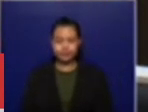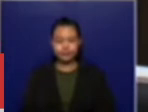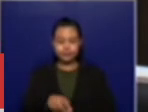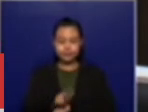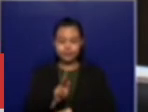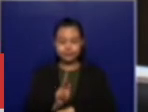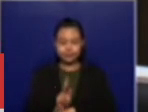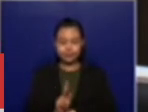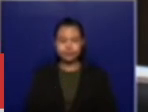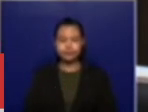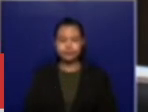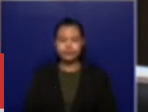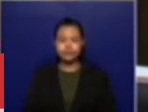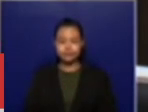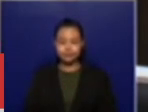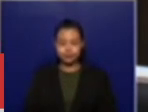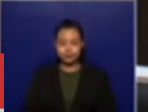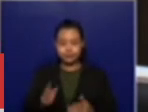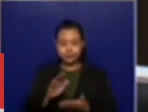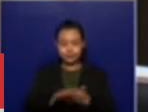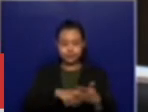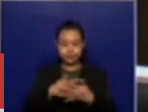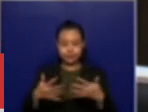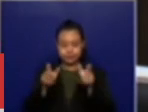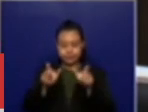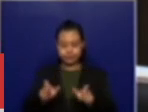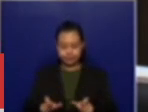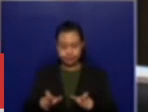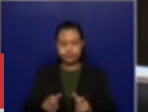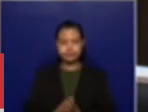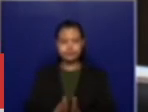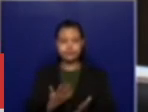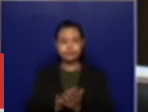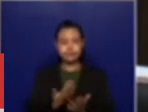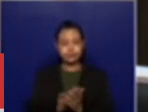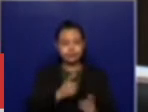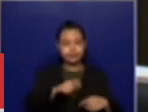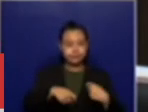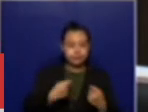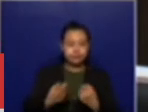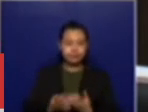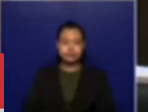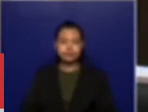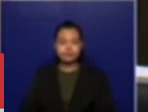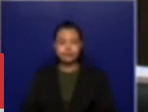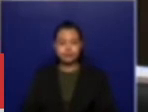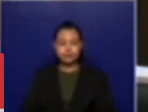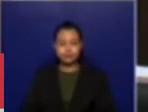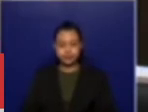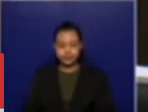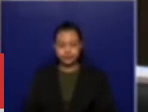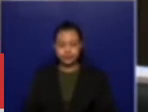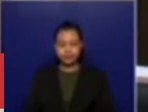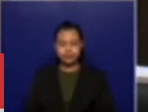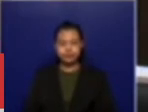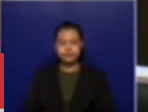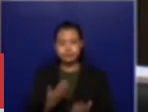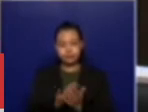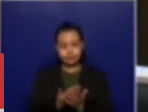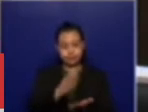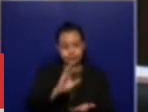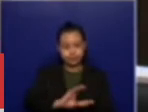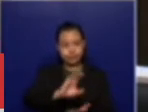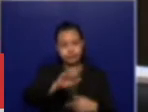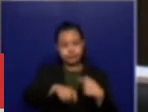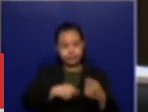ตารางเปรียบเทียบงบประมาณรายจ่ายนะครับกับผลิตภัณฑ์มวลรวมในประเทศหากเปรียบงบประมาณรายจ่ายประจ